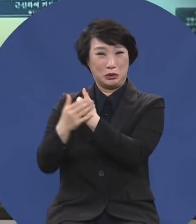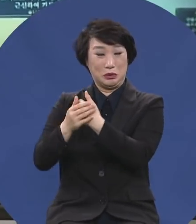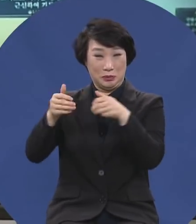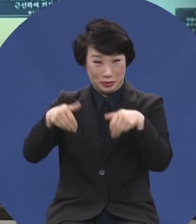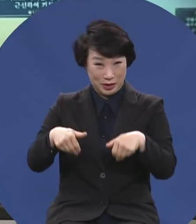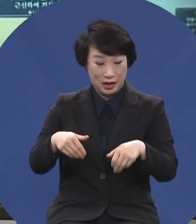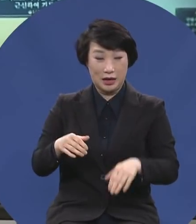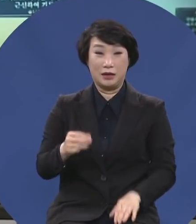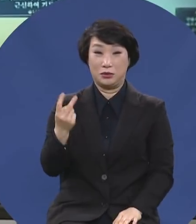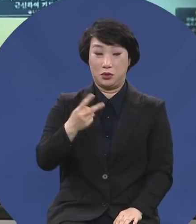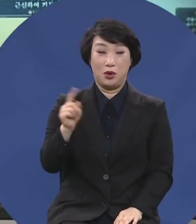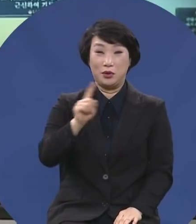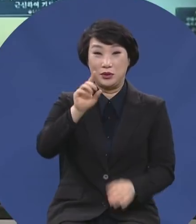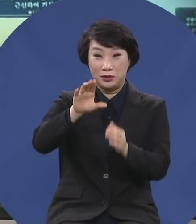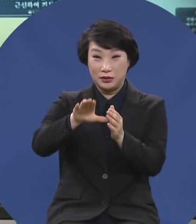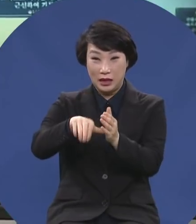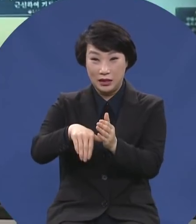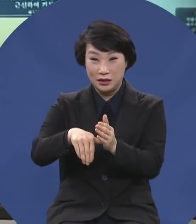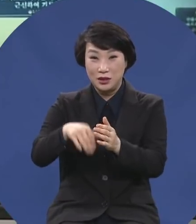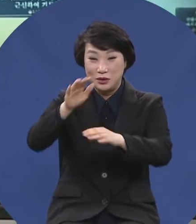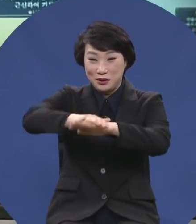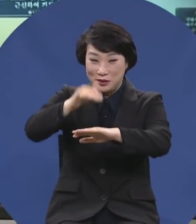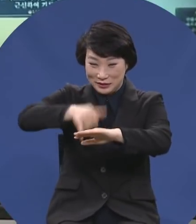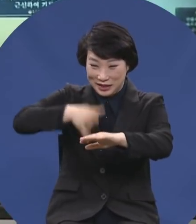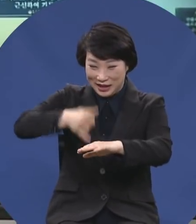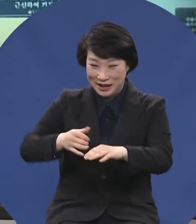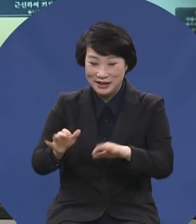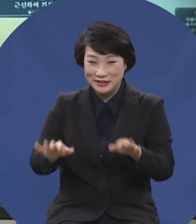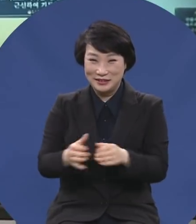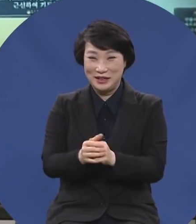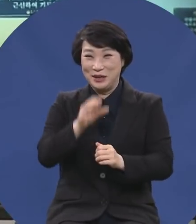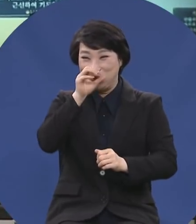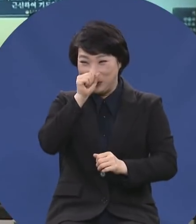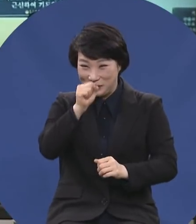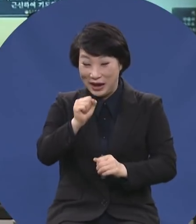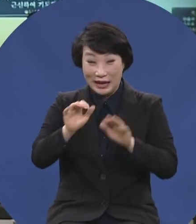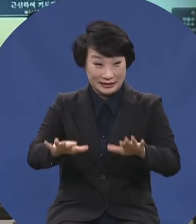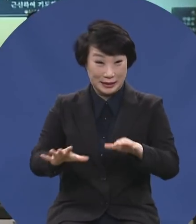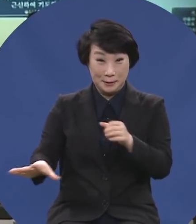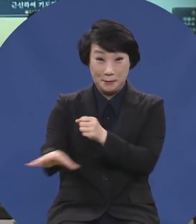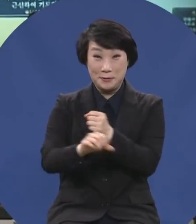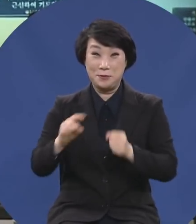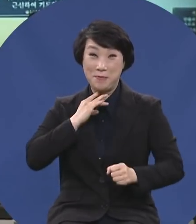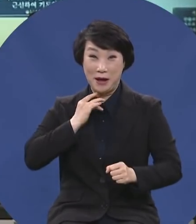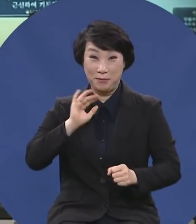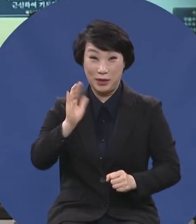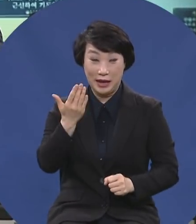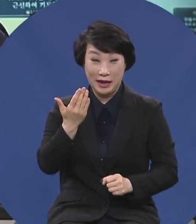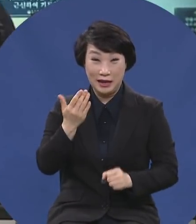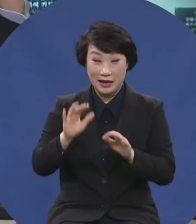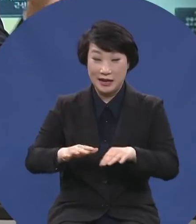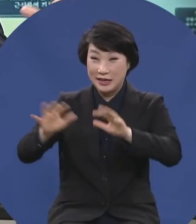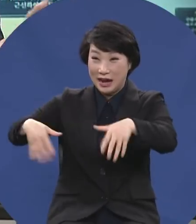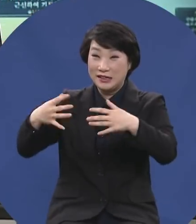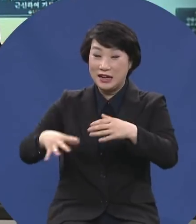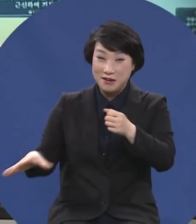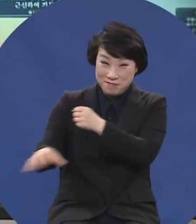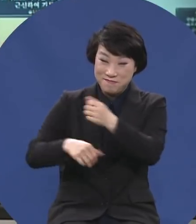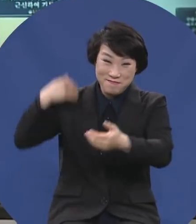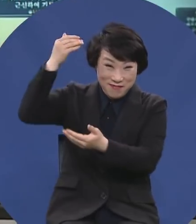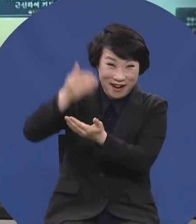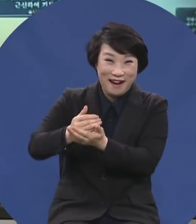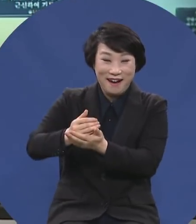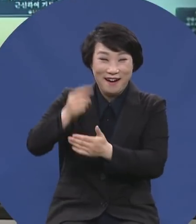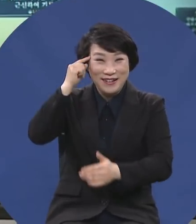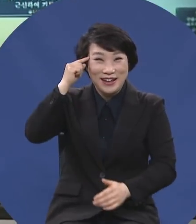때는 농사를 잘 져서 이제 착각만 하면 된다, 가을에 많은 풍작을